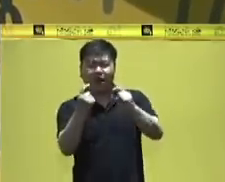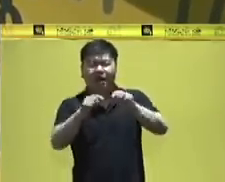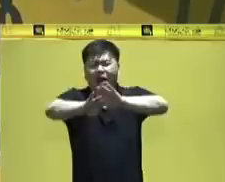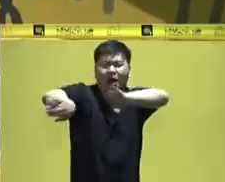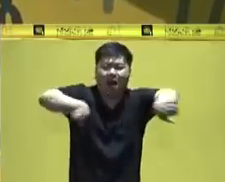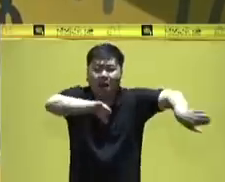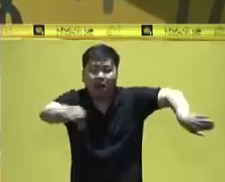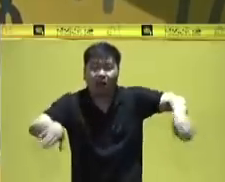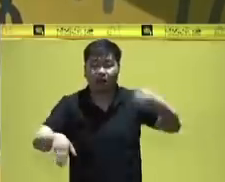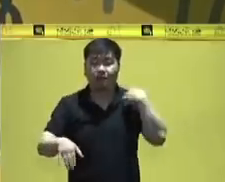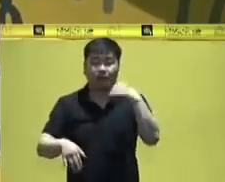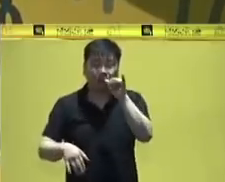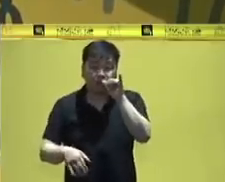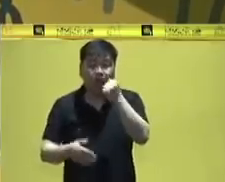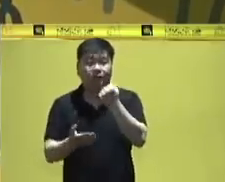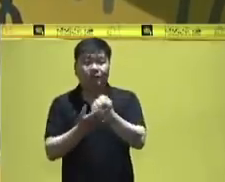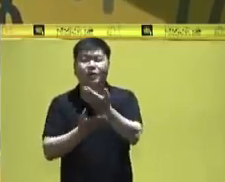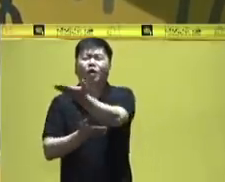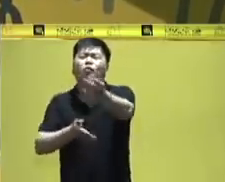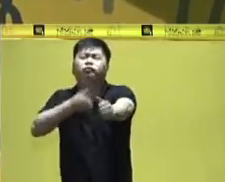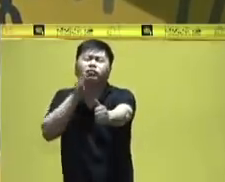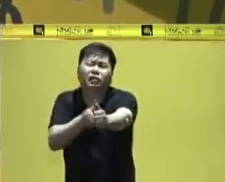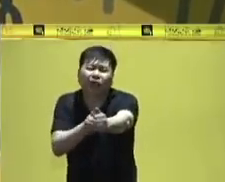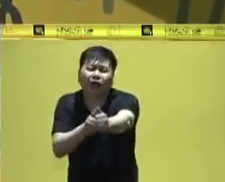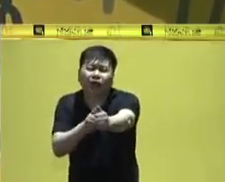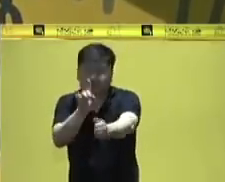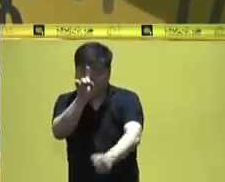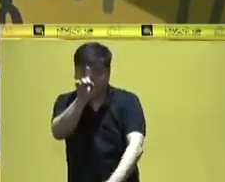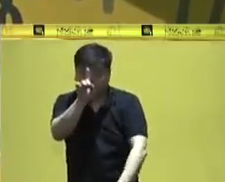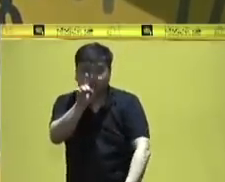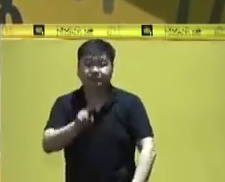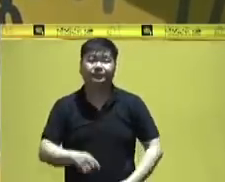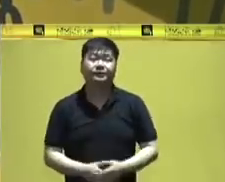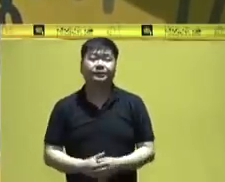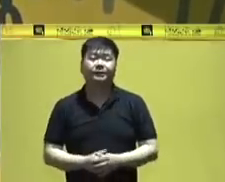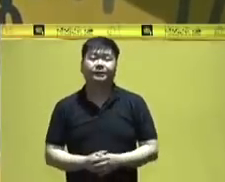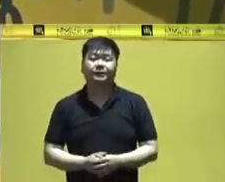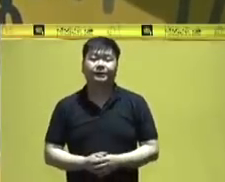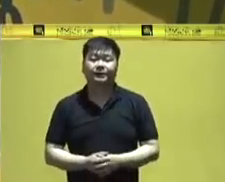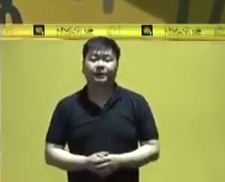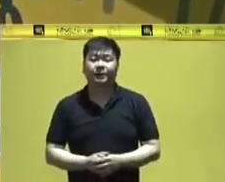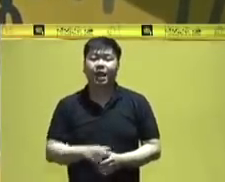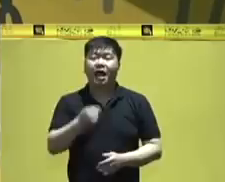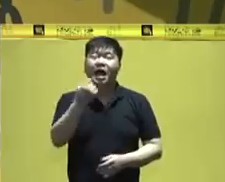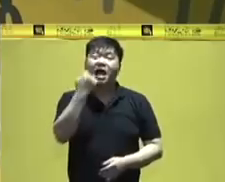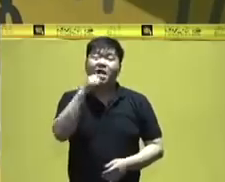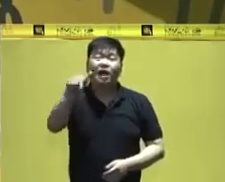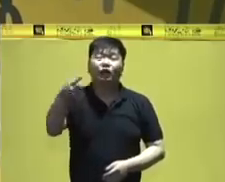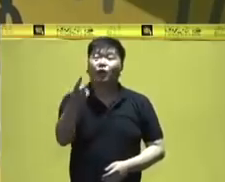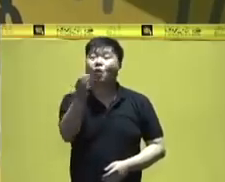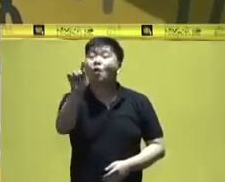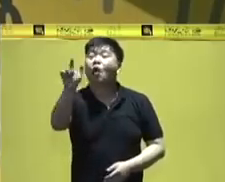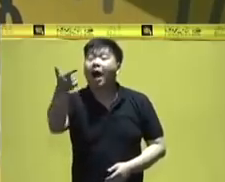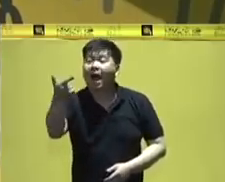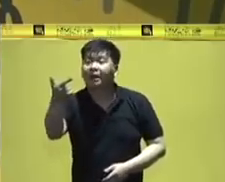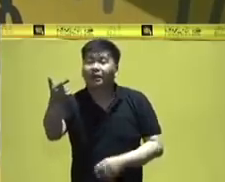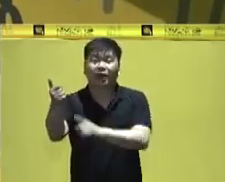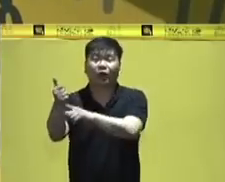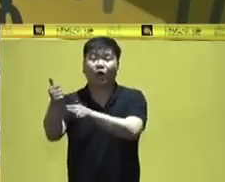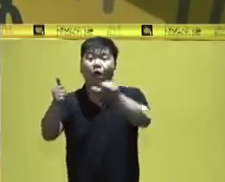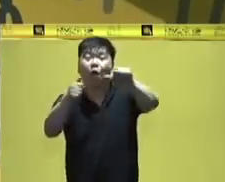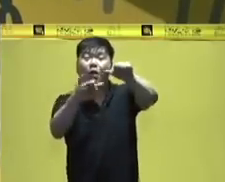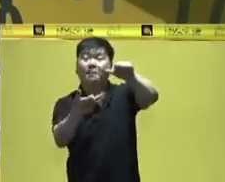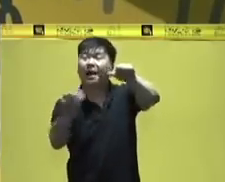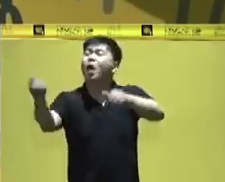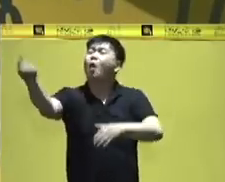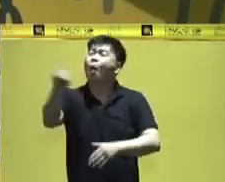분이에요. 그래서 제가 여러분께 하나의 당부를 드리면서 마무리하려고 하는데요. 황교안 대표님이 5.18 때 여기